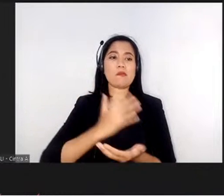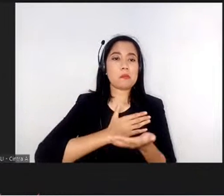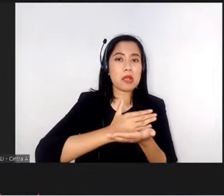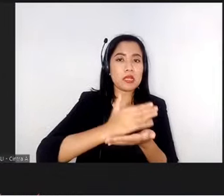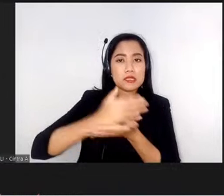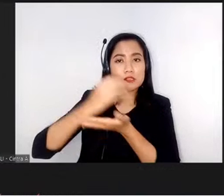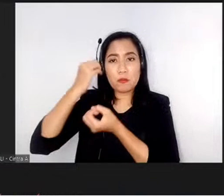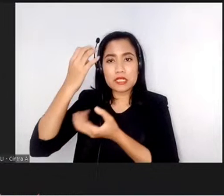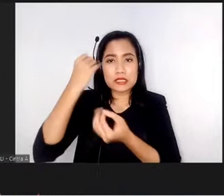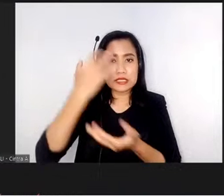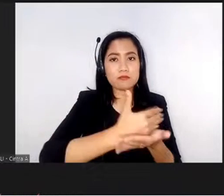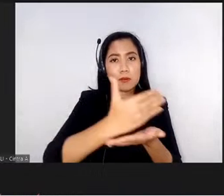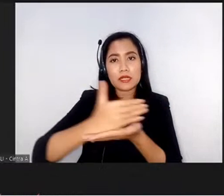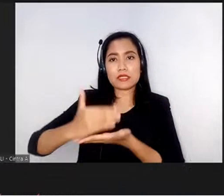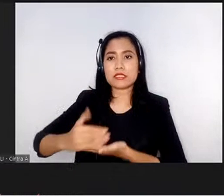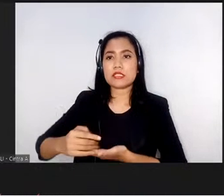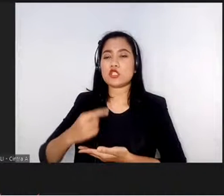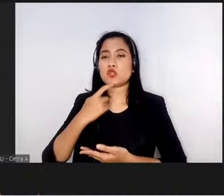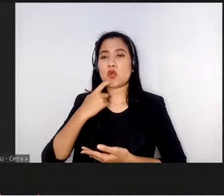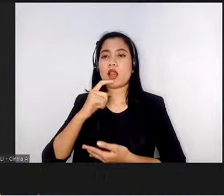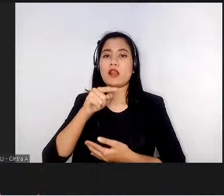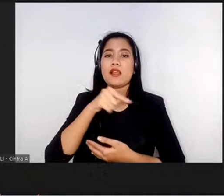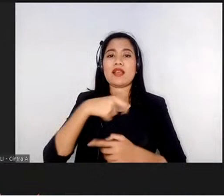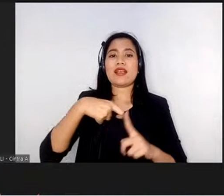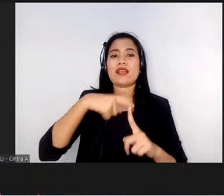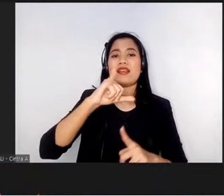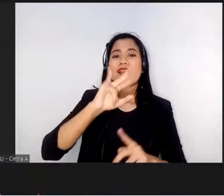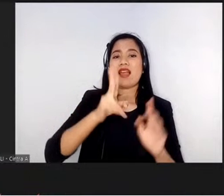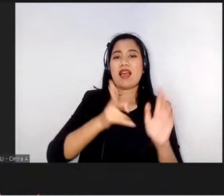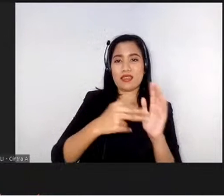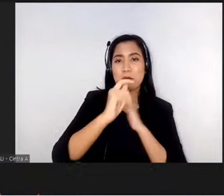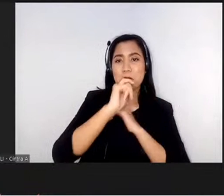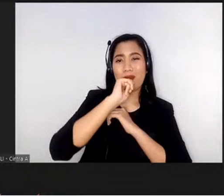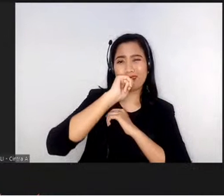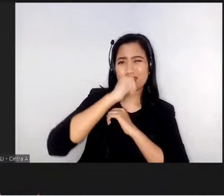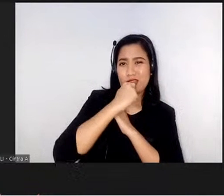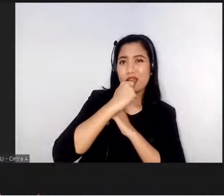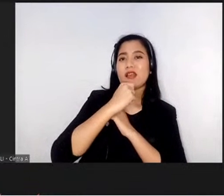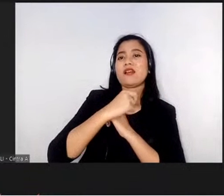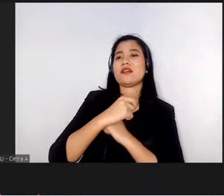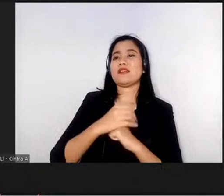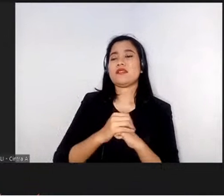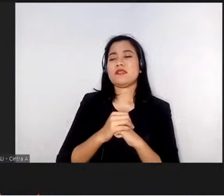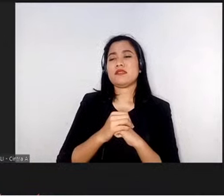dengan kerassiaan dari klien bank ini ee melakukan